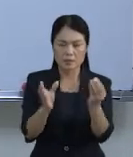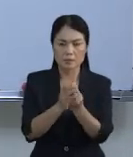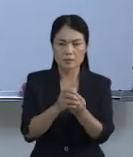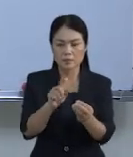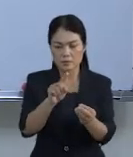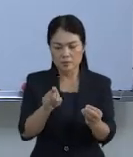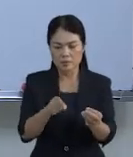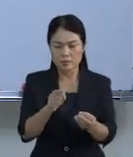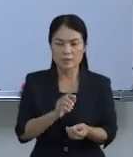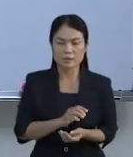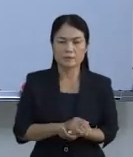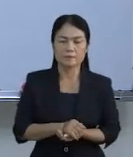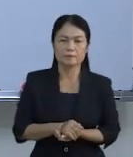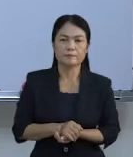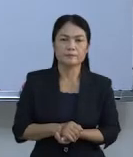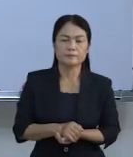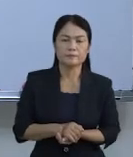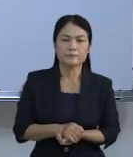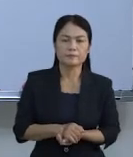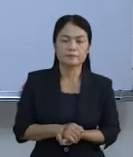sập hiện